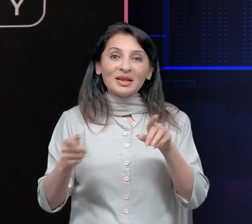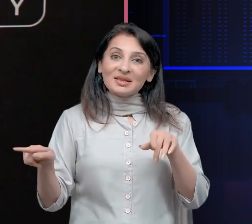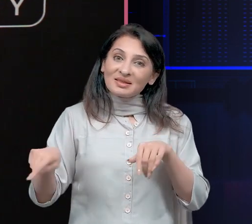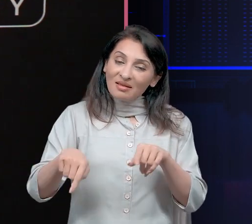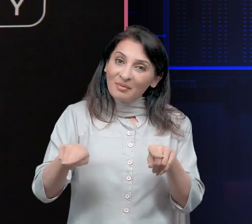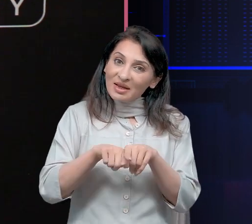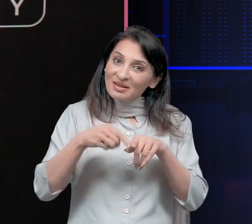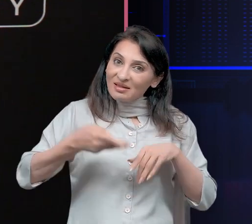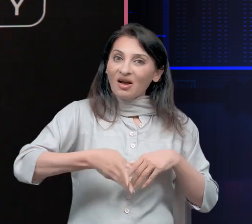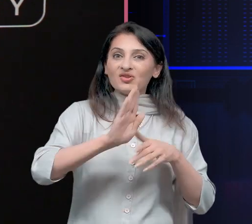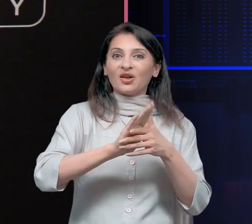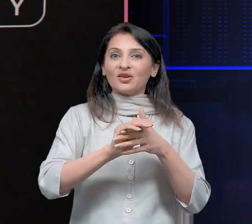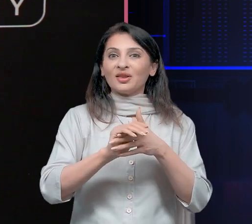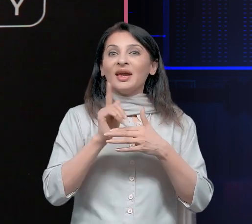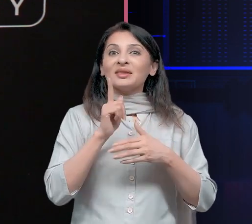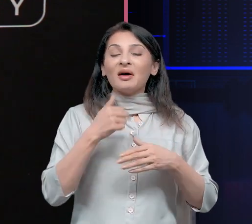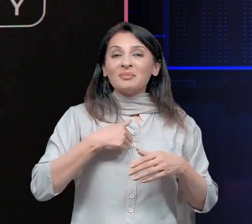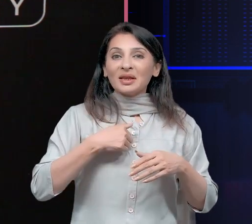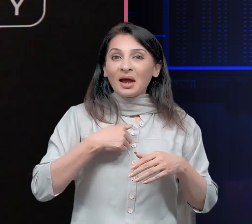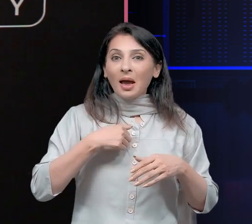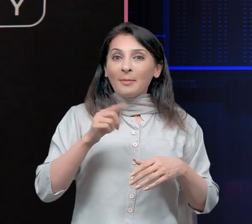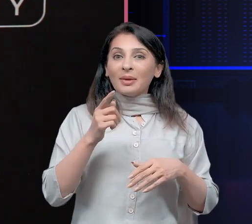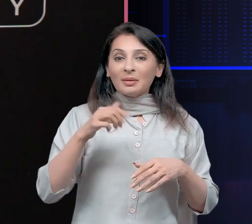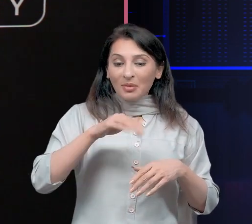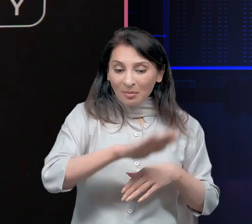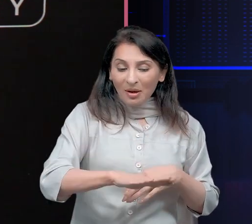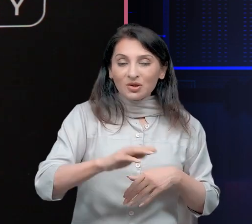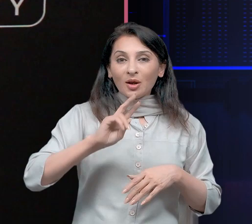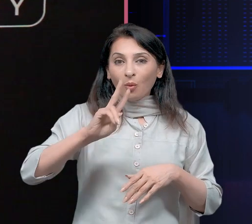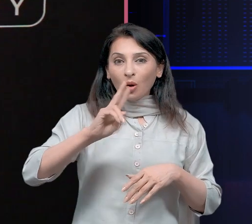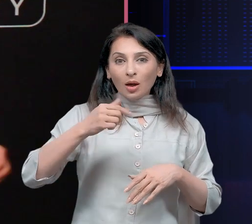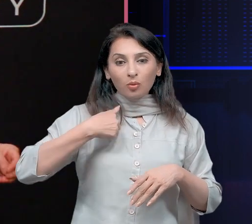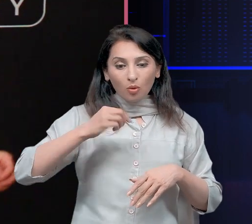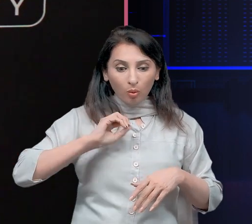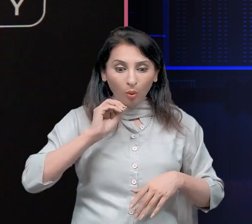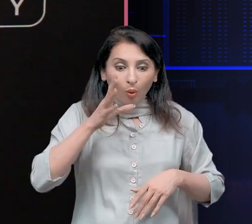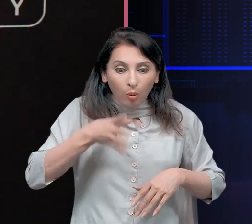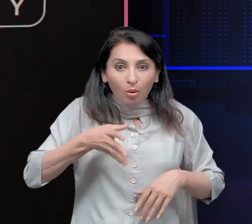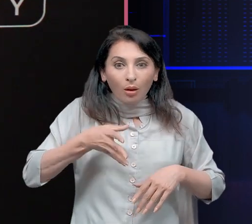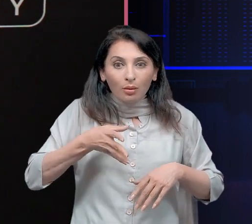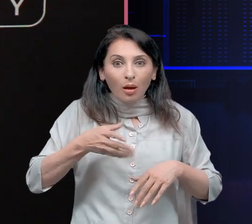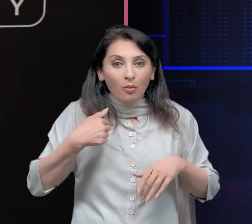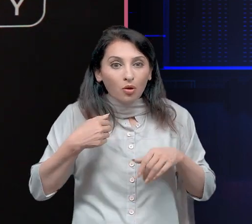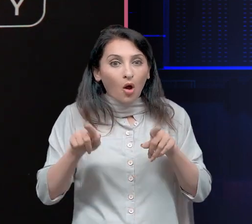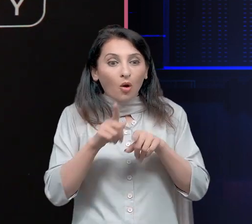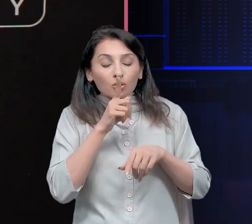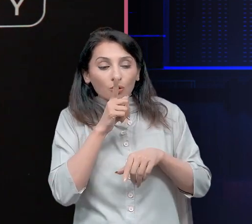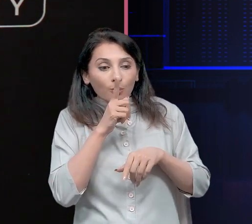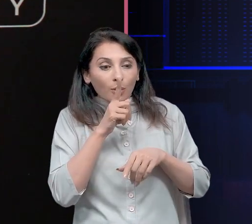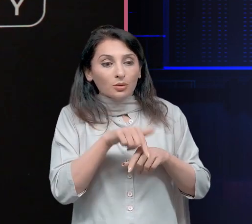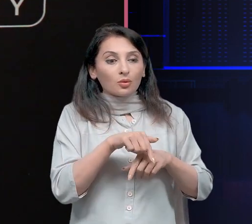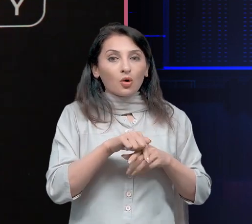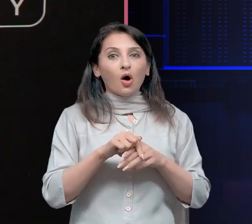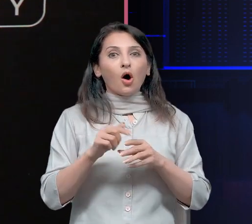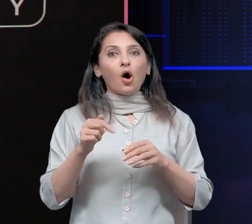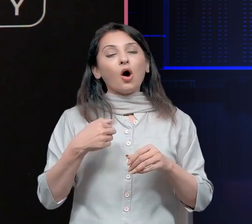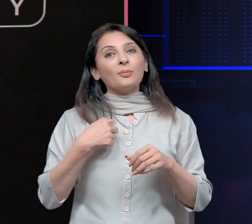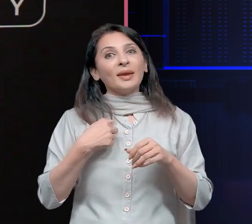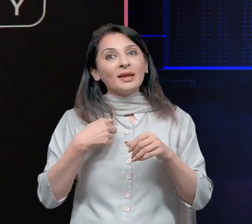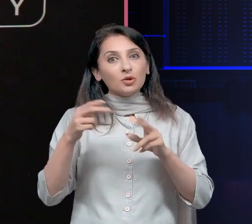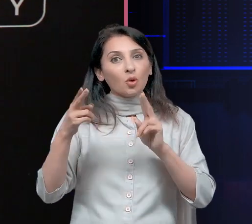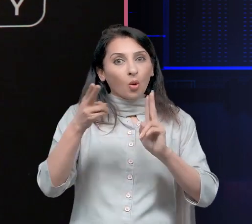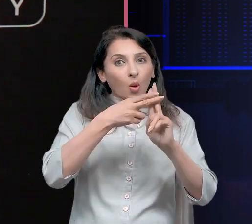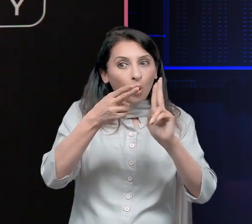میں نے کہا کیا ہوا ہے؟ بیٹھے اتنی طبیعت خراب ہوگی آپ. پتہ چلا وہ سارے میرے دوست اس کی رحم میں اس کو چاکلیٹ کھلا رہے تھے. وہ